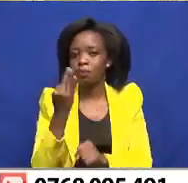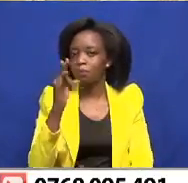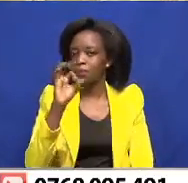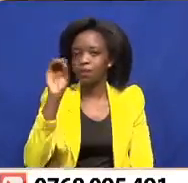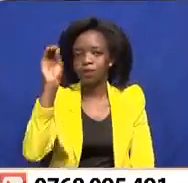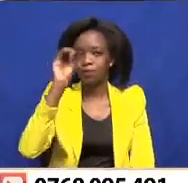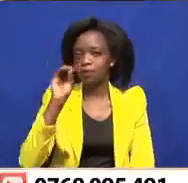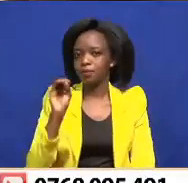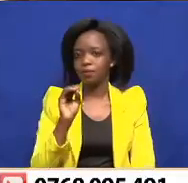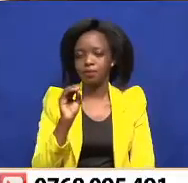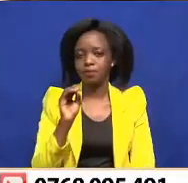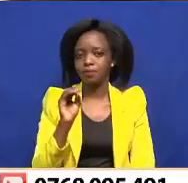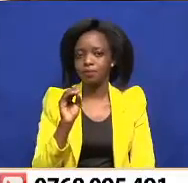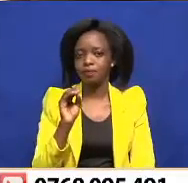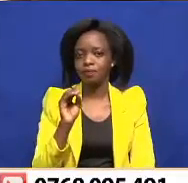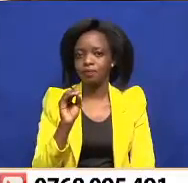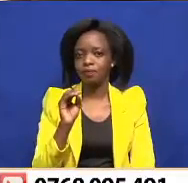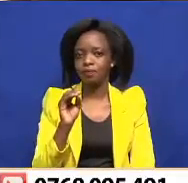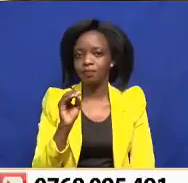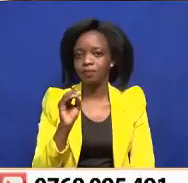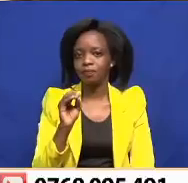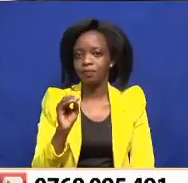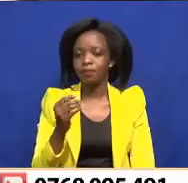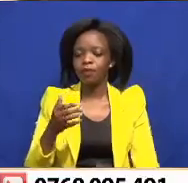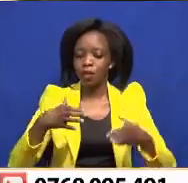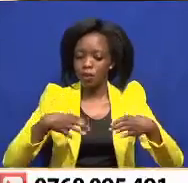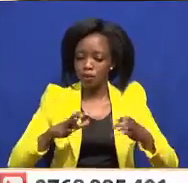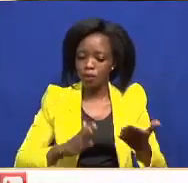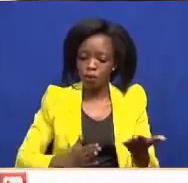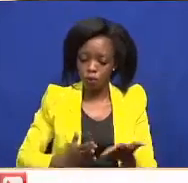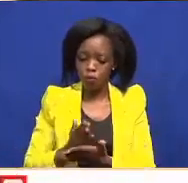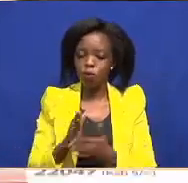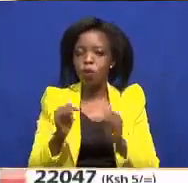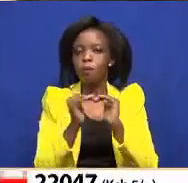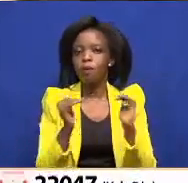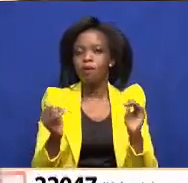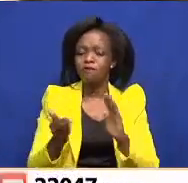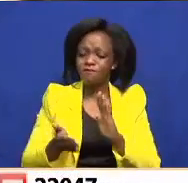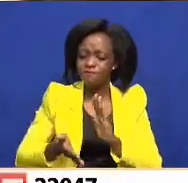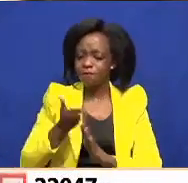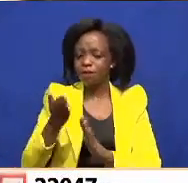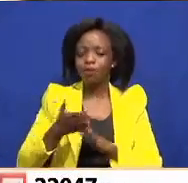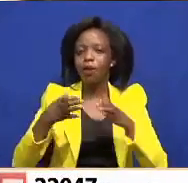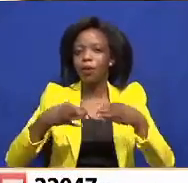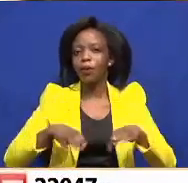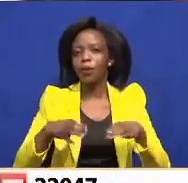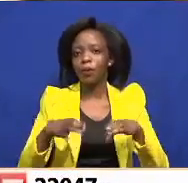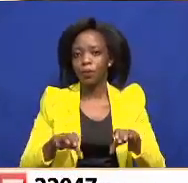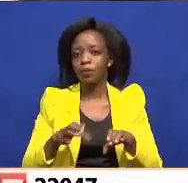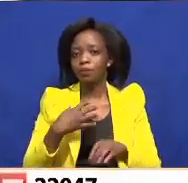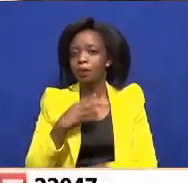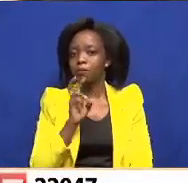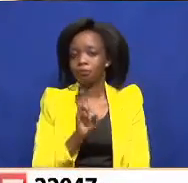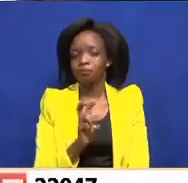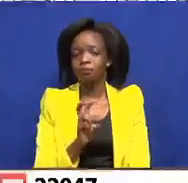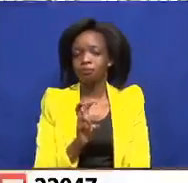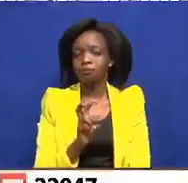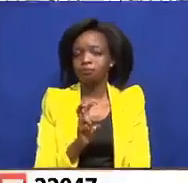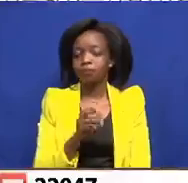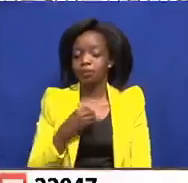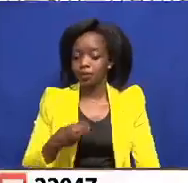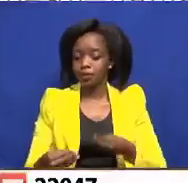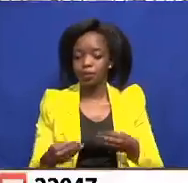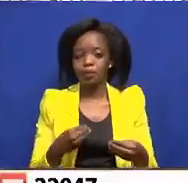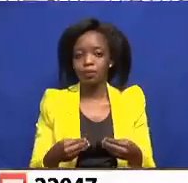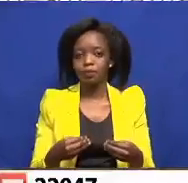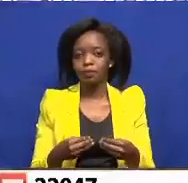30% tu. Labda pata by the way hii bridge paka pikipiki ndio inapitia. Lazima kuja na mbio nyingine sana ndio hii mtaniko kwa hapo. Kwa hivyo naona wale mambo kwa.